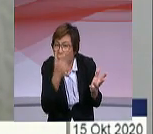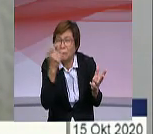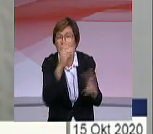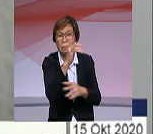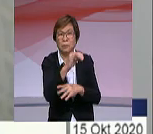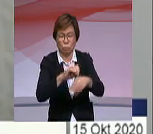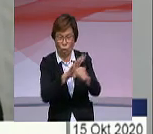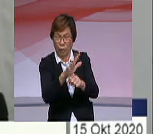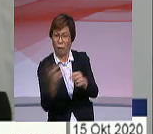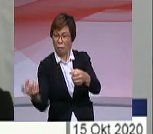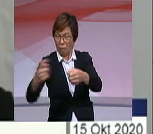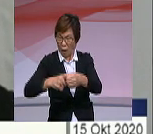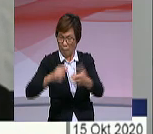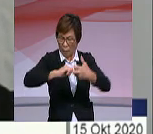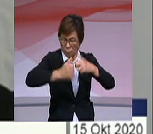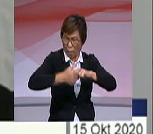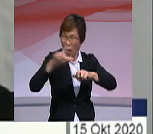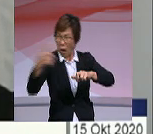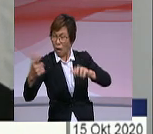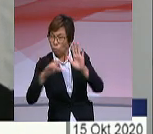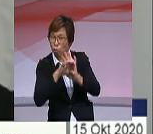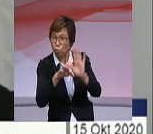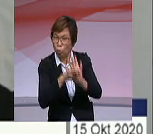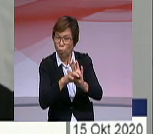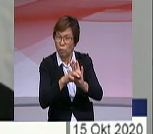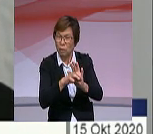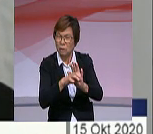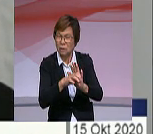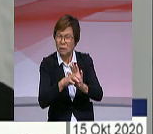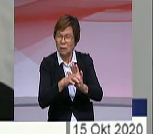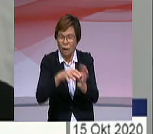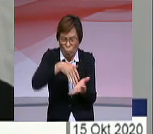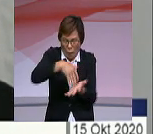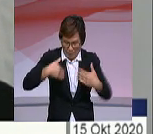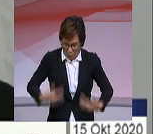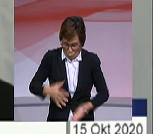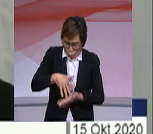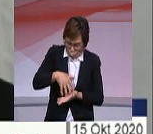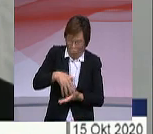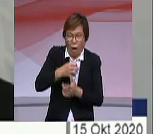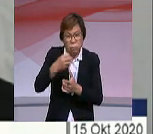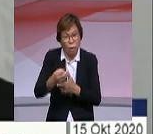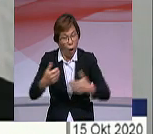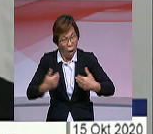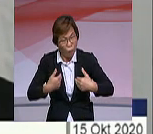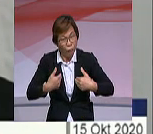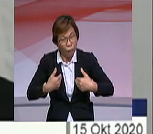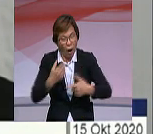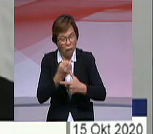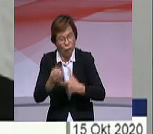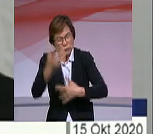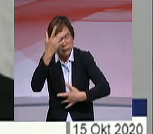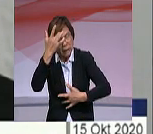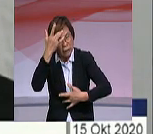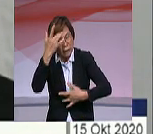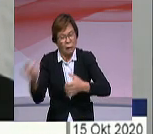COVID-19? Adakah ia berkaitan dengan masalah lain seperti sistem imunisasi yang rendah atau mereka mempunyai